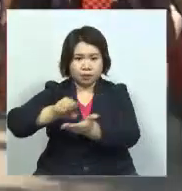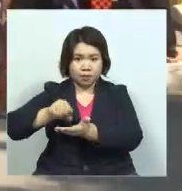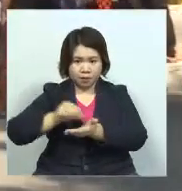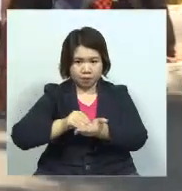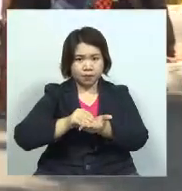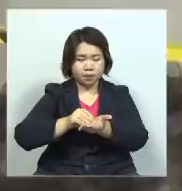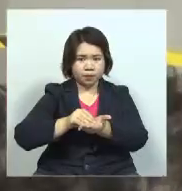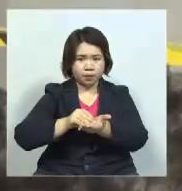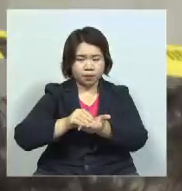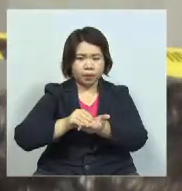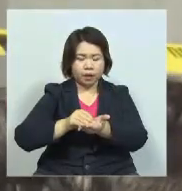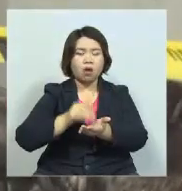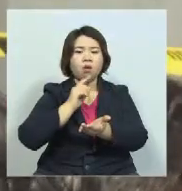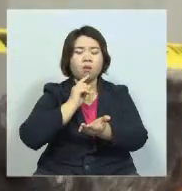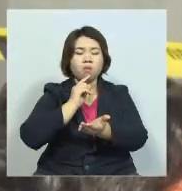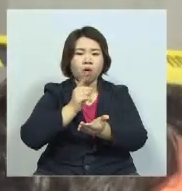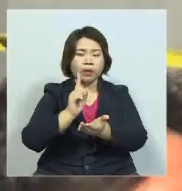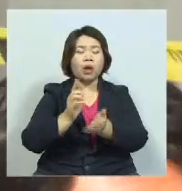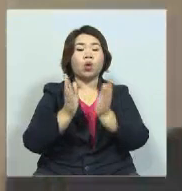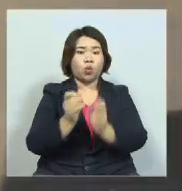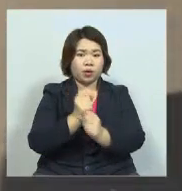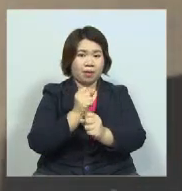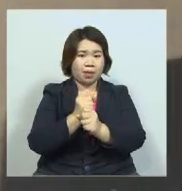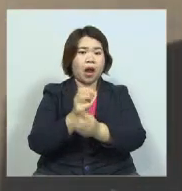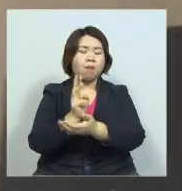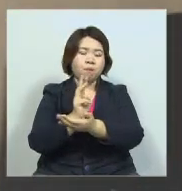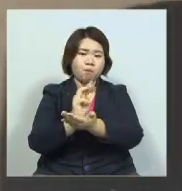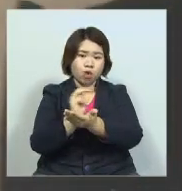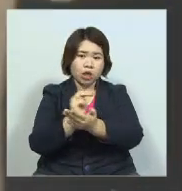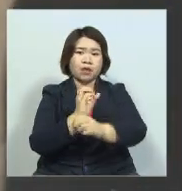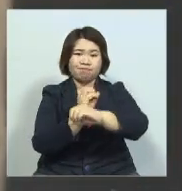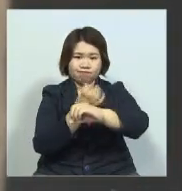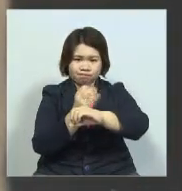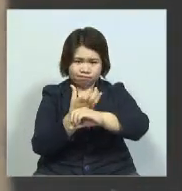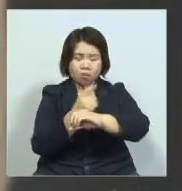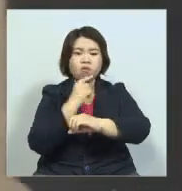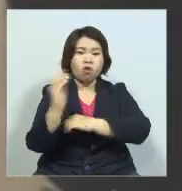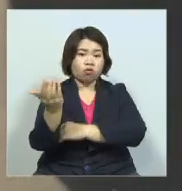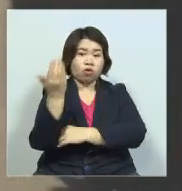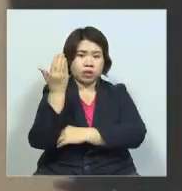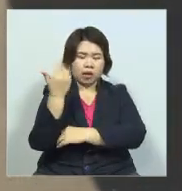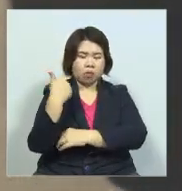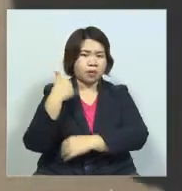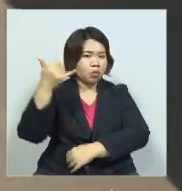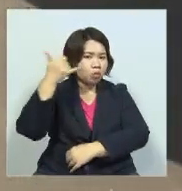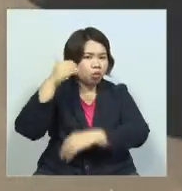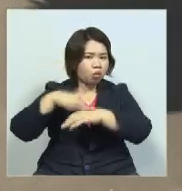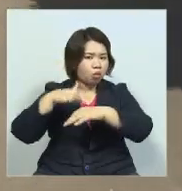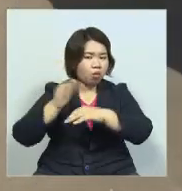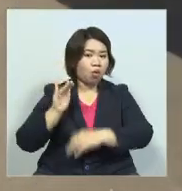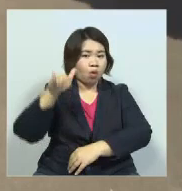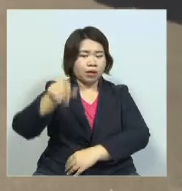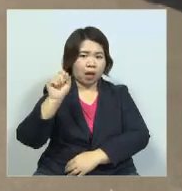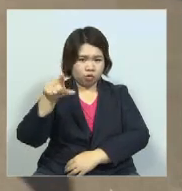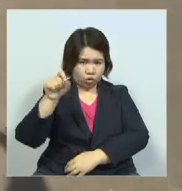แล้วนายธนาธรภูลประเสริฐอาสาสมัครมูลนิธิป่อเต็กตึ๊งบอกว่าเมื่อช่วงเช้าได้รับแจ้งอุบัติเหตุบนทางด่วนสี